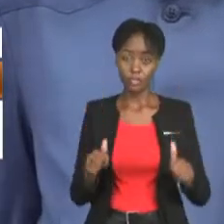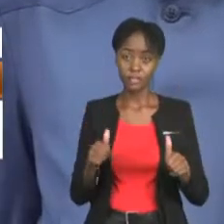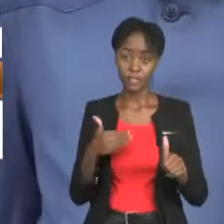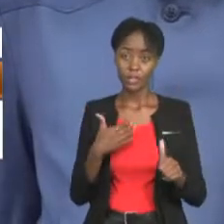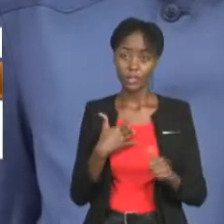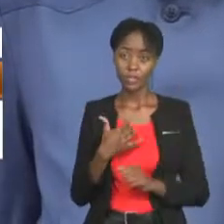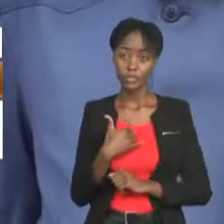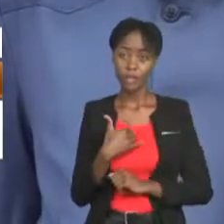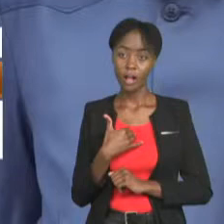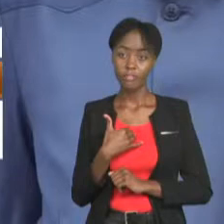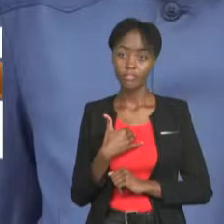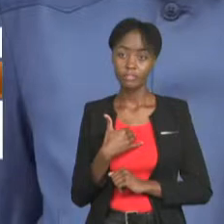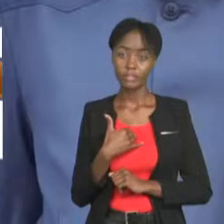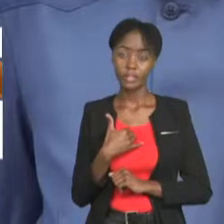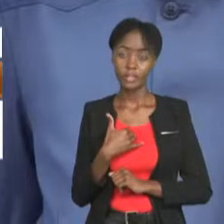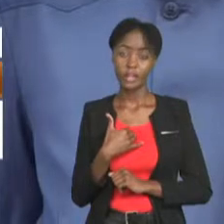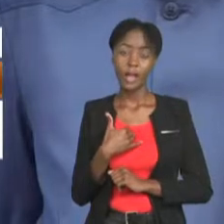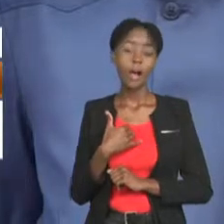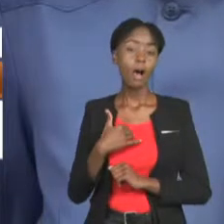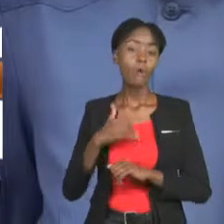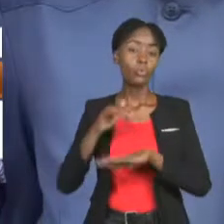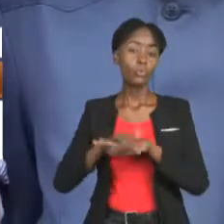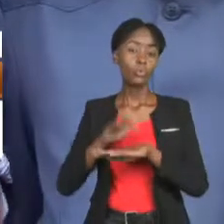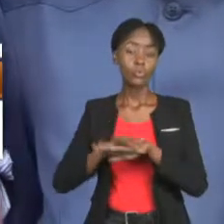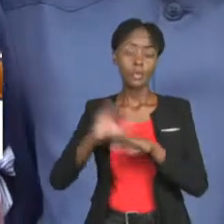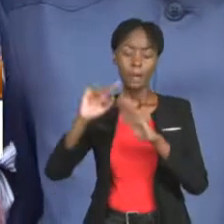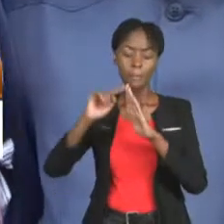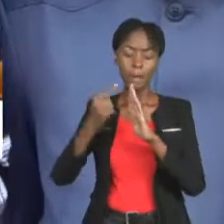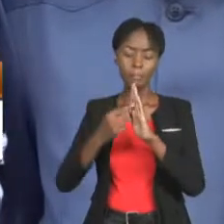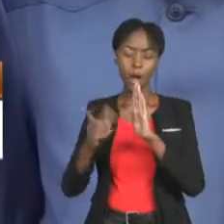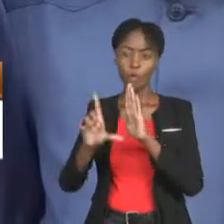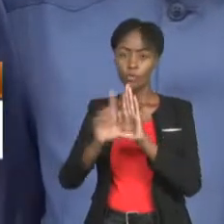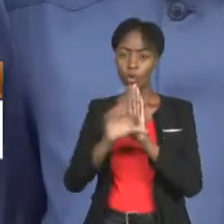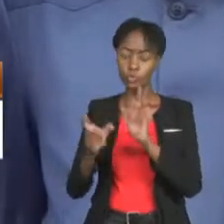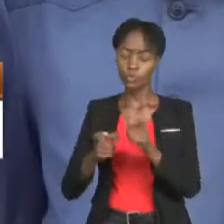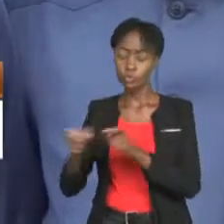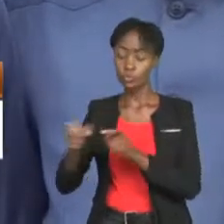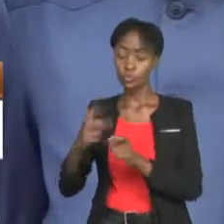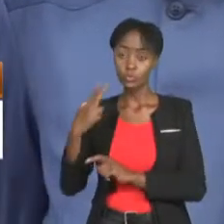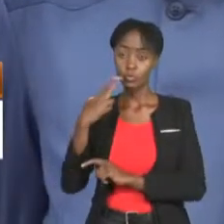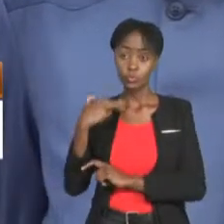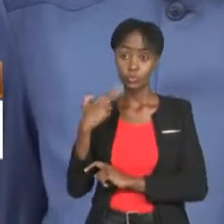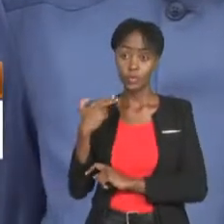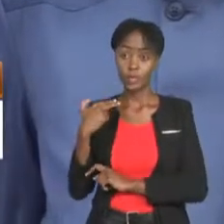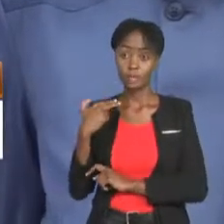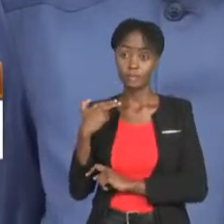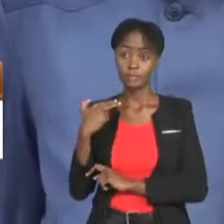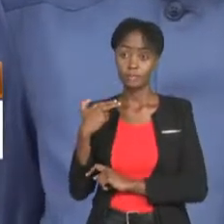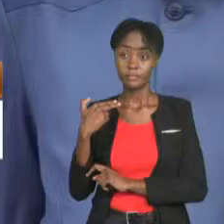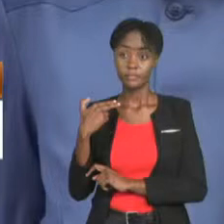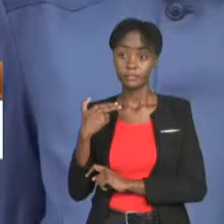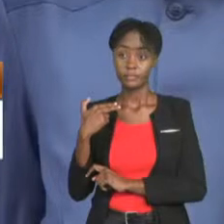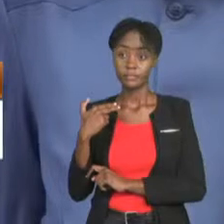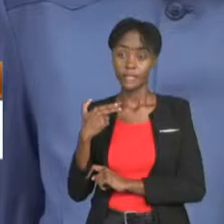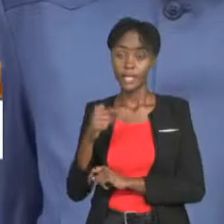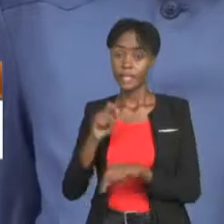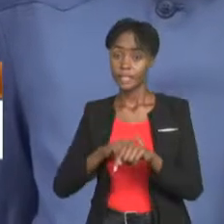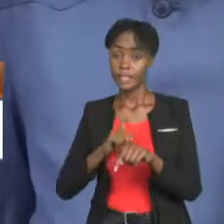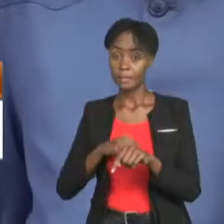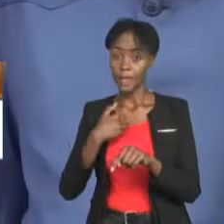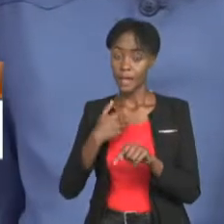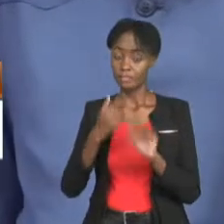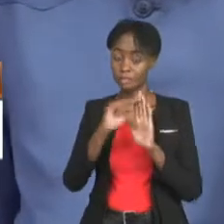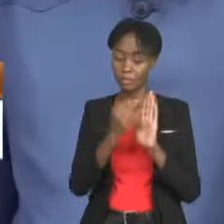right sugar regulations. We had agreed on regulations, and when they went to